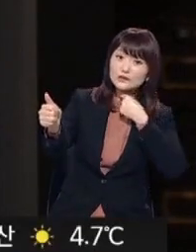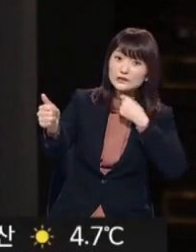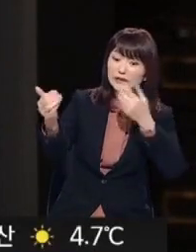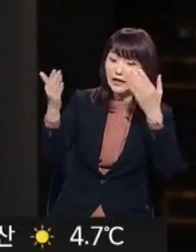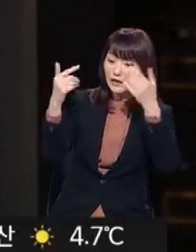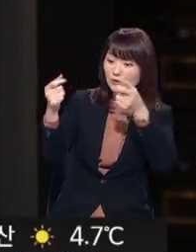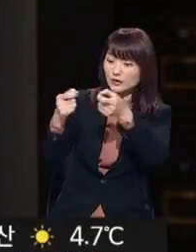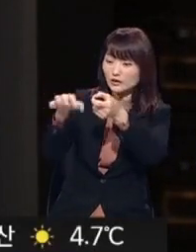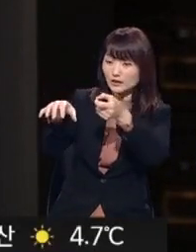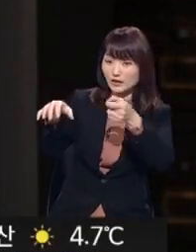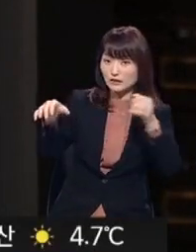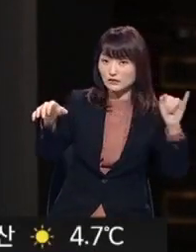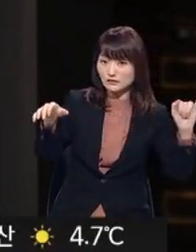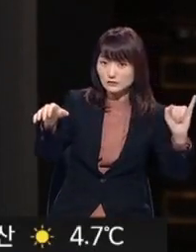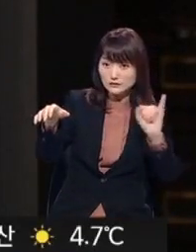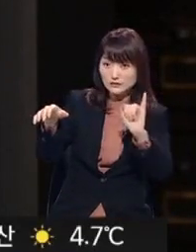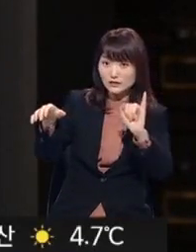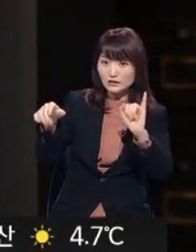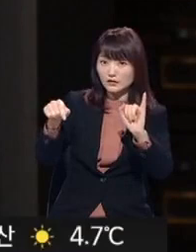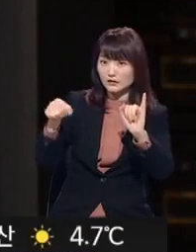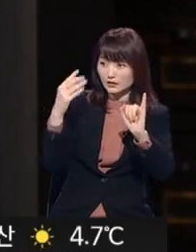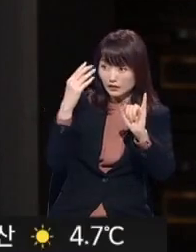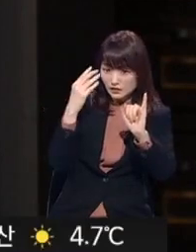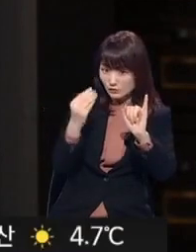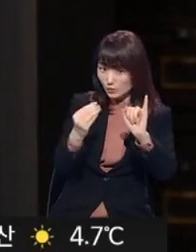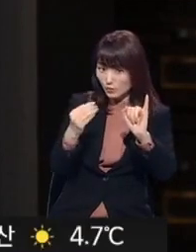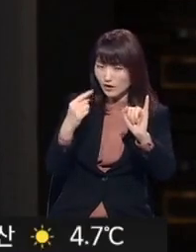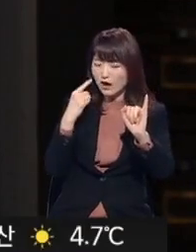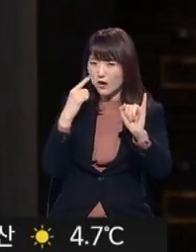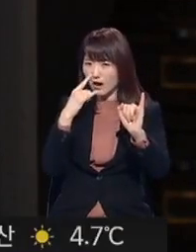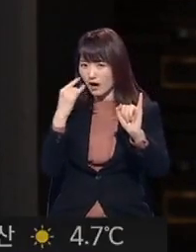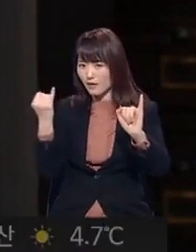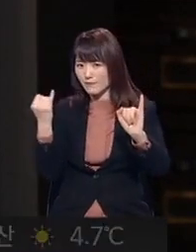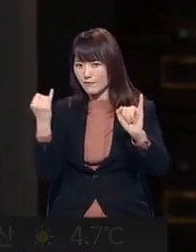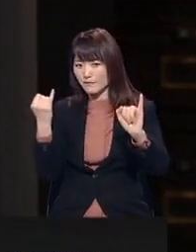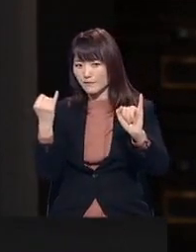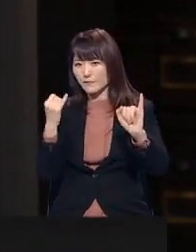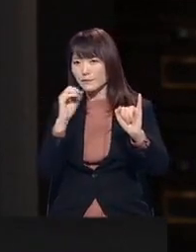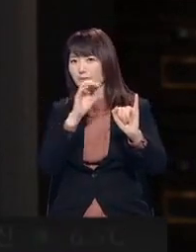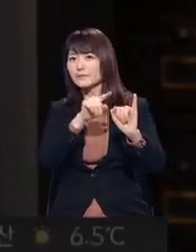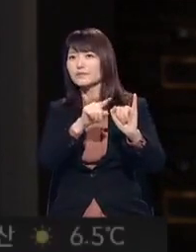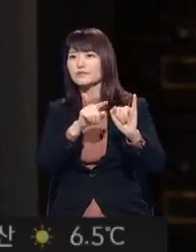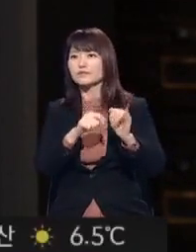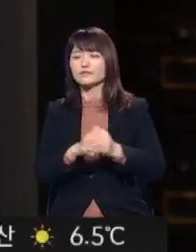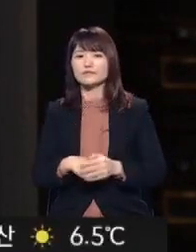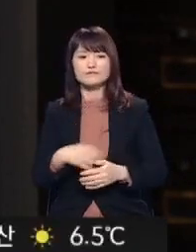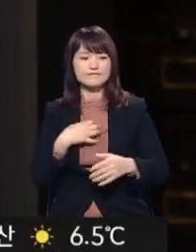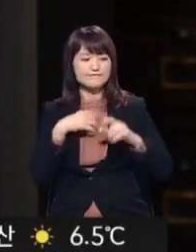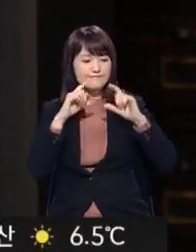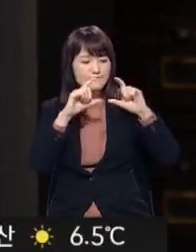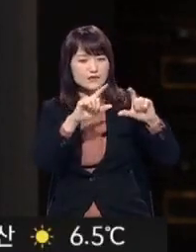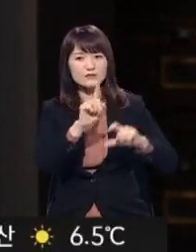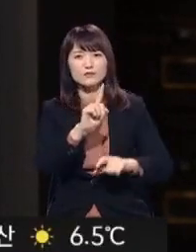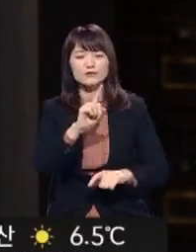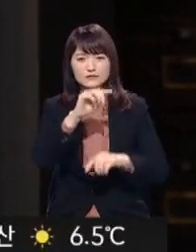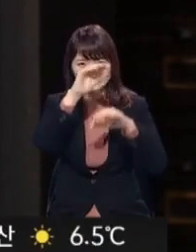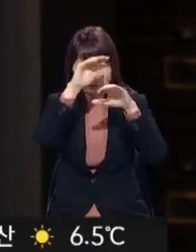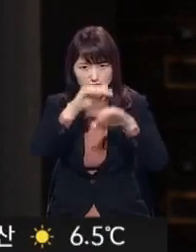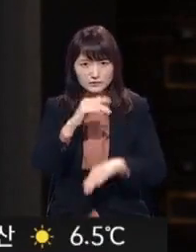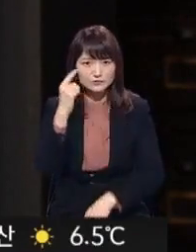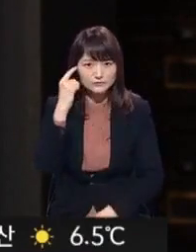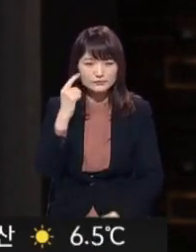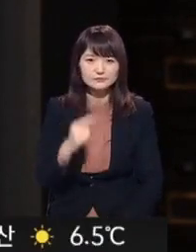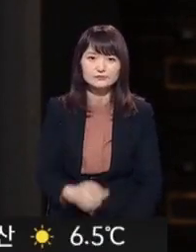학교 앞을 찾아갔었대요 자 근데 이걸 본 계모가 이런 얘기를 하면서 엄포를 놨다고 하는데 직접 그 내용